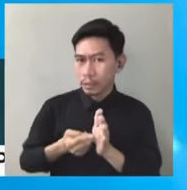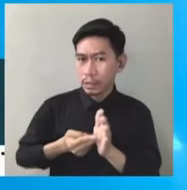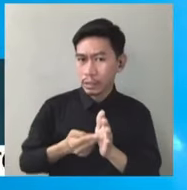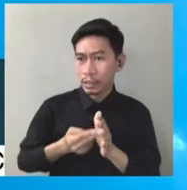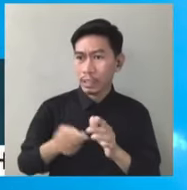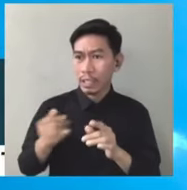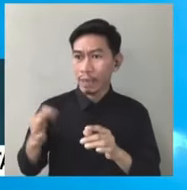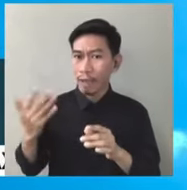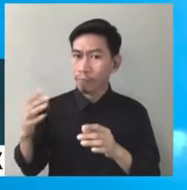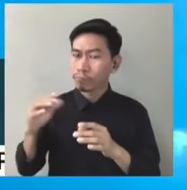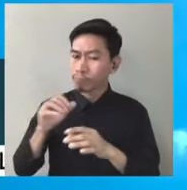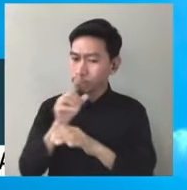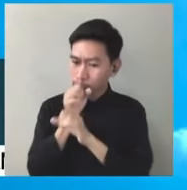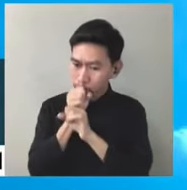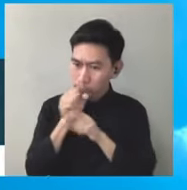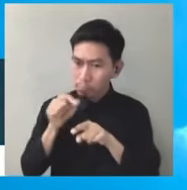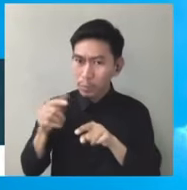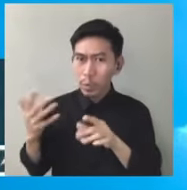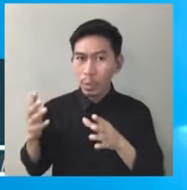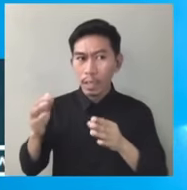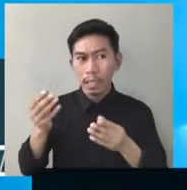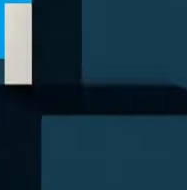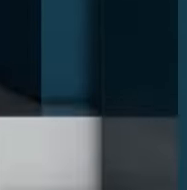details of the agreement won't be revealed.